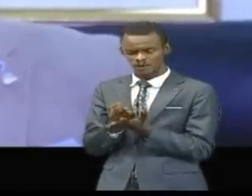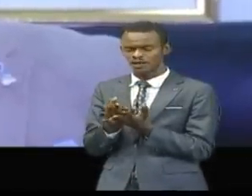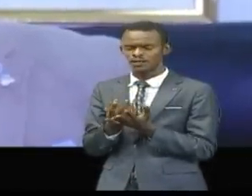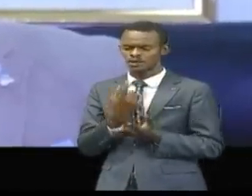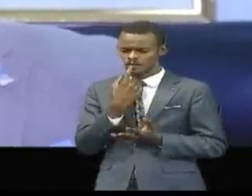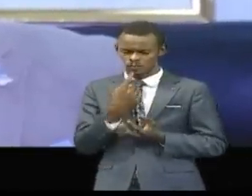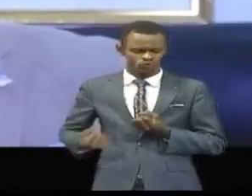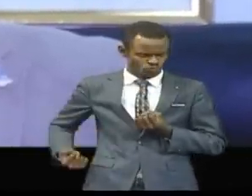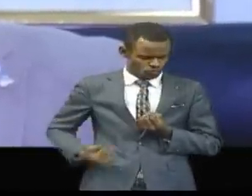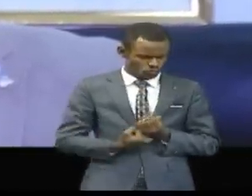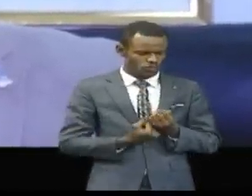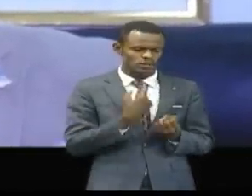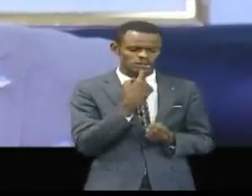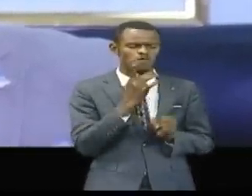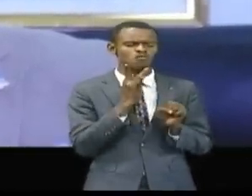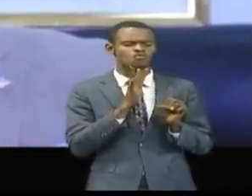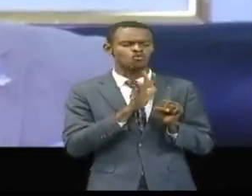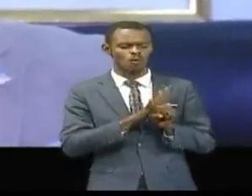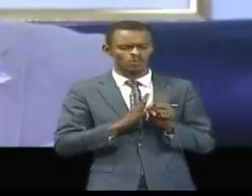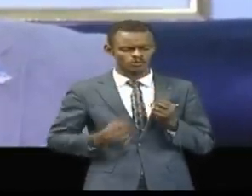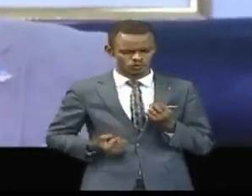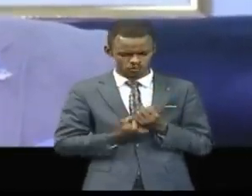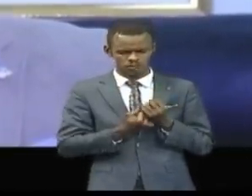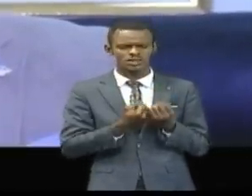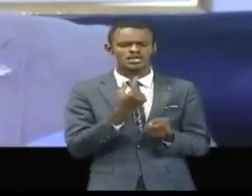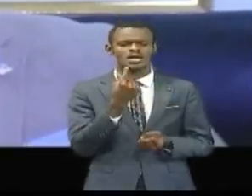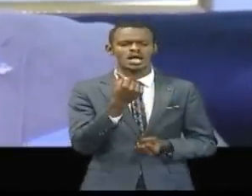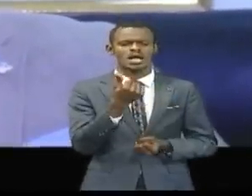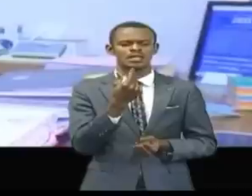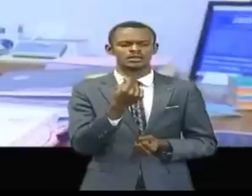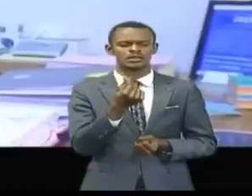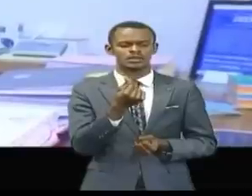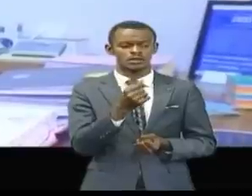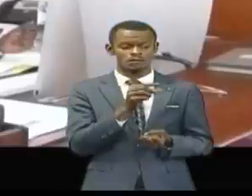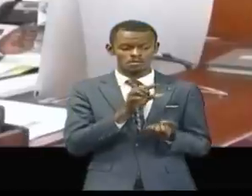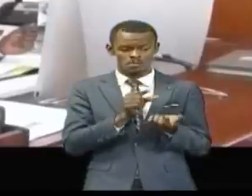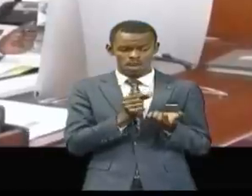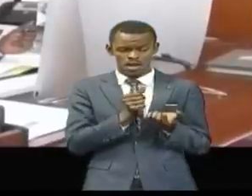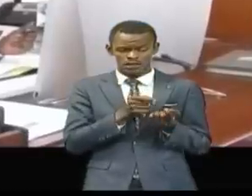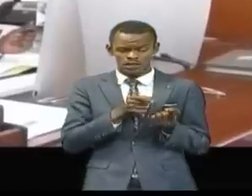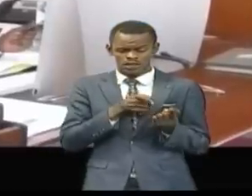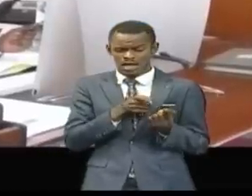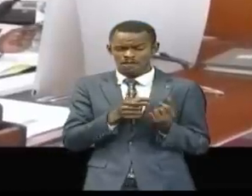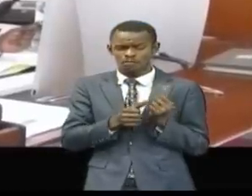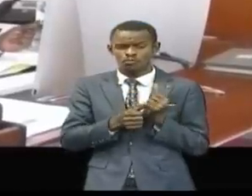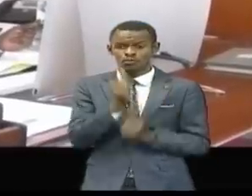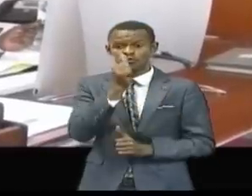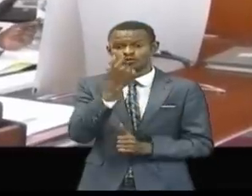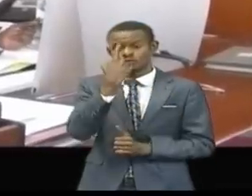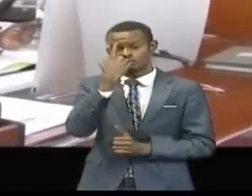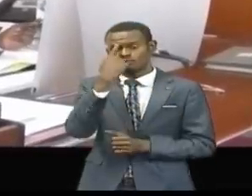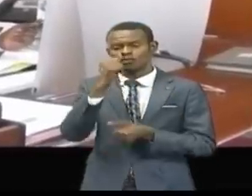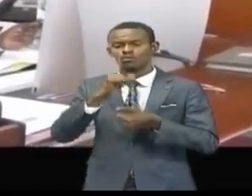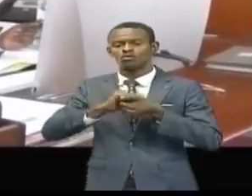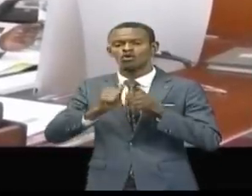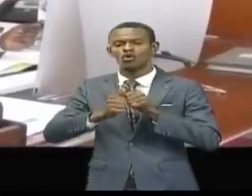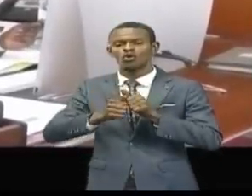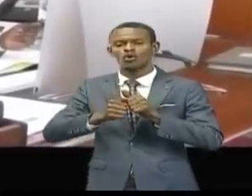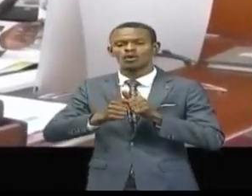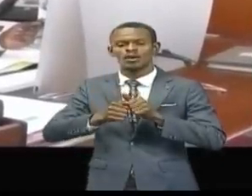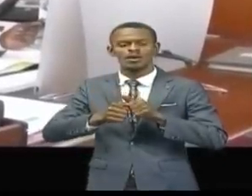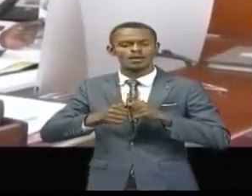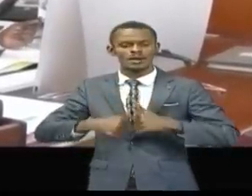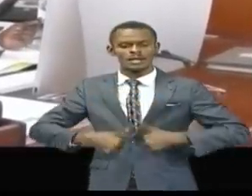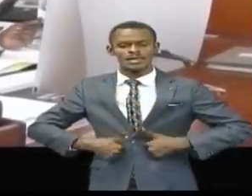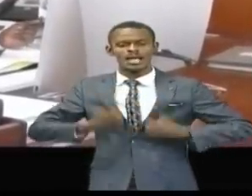son portefeuille en RDC avec un accent particulier sur les secteurs de l'habitat, de